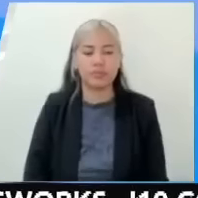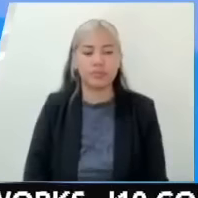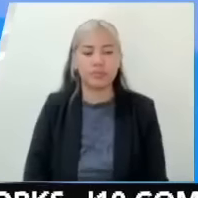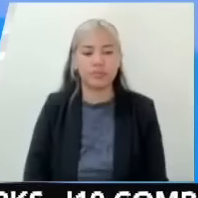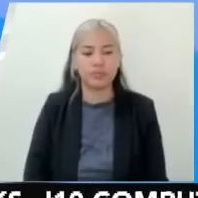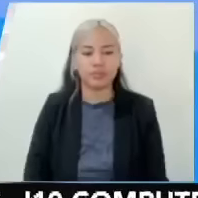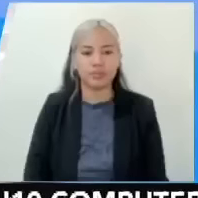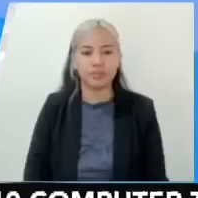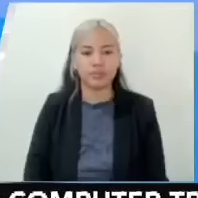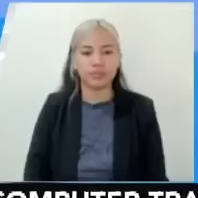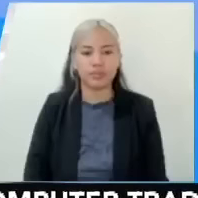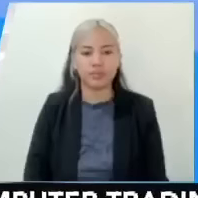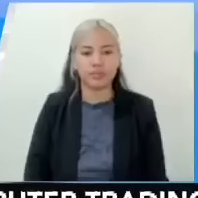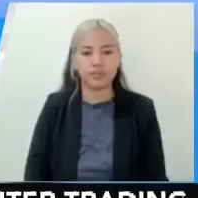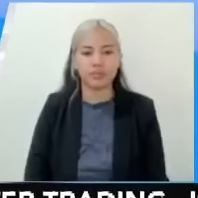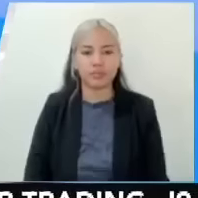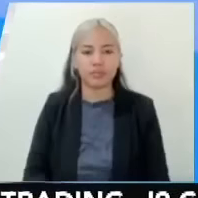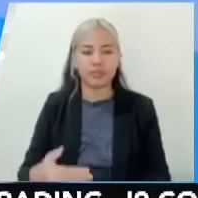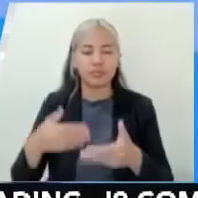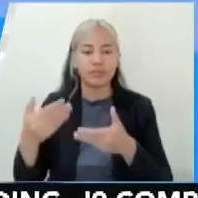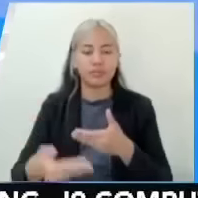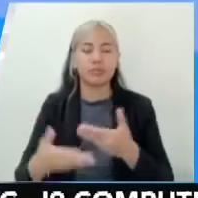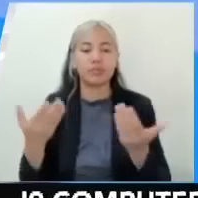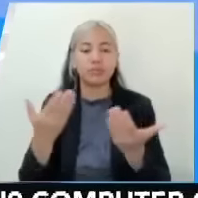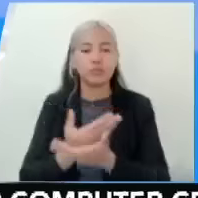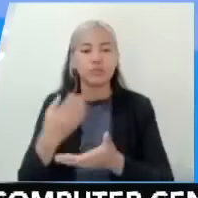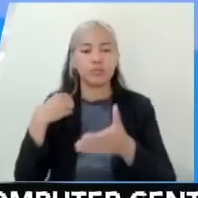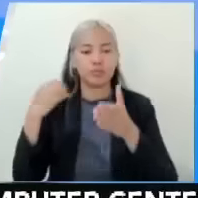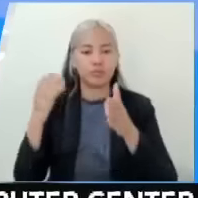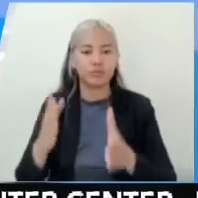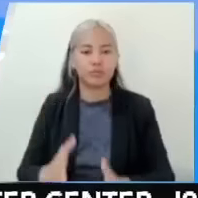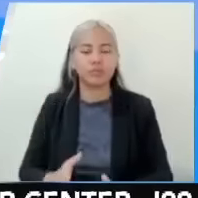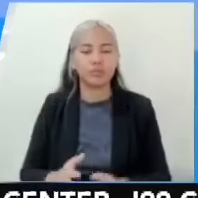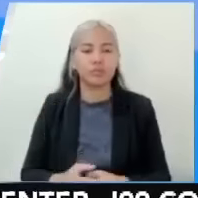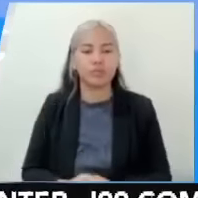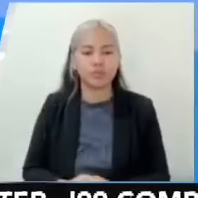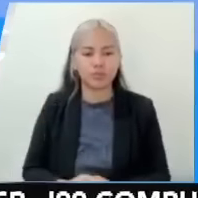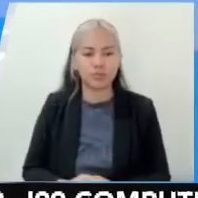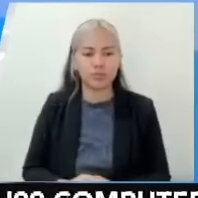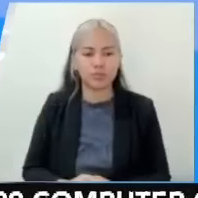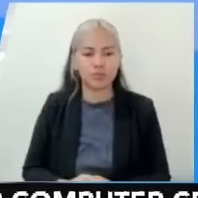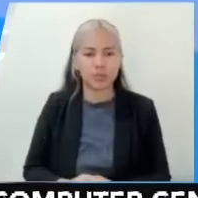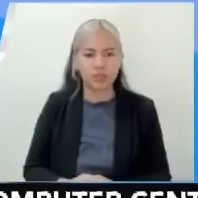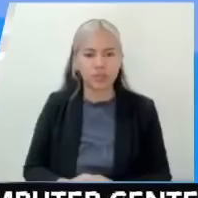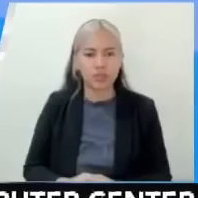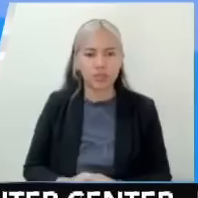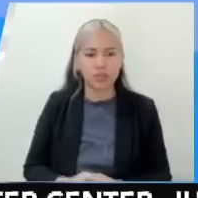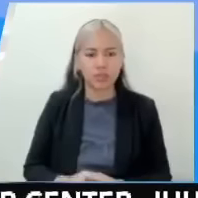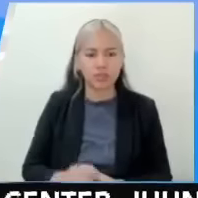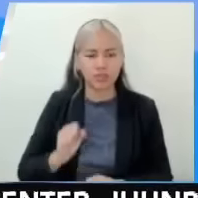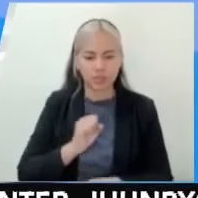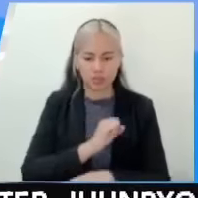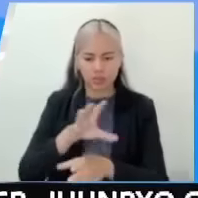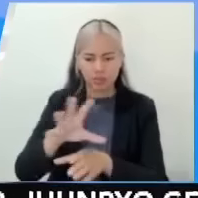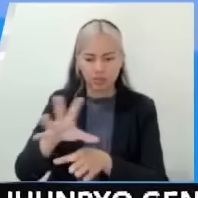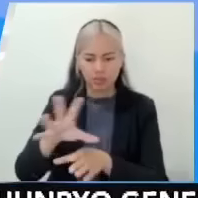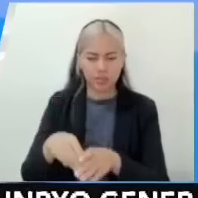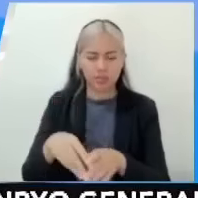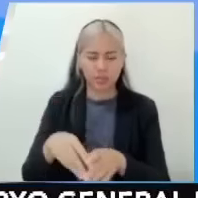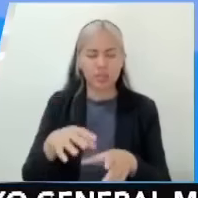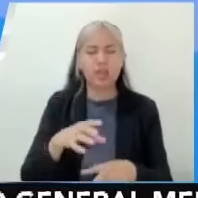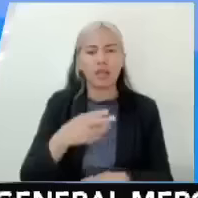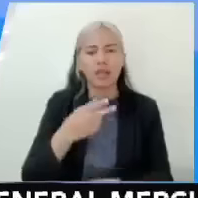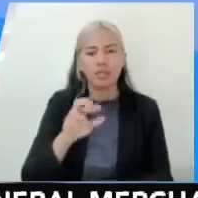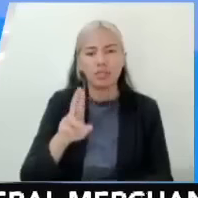Samantala, nanumpa na ang mga bagong opisyal ng Senate Spouses Foundation, kabilang po si Hart Evangelista, na magsisilbing